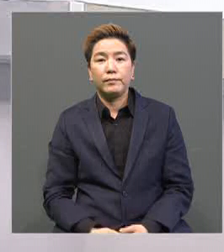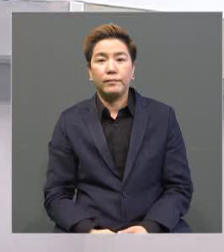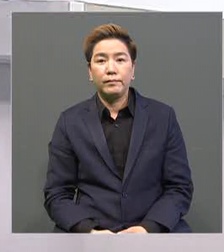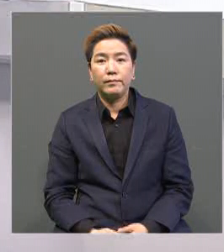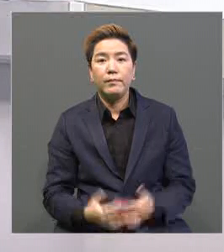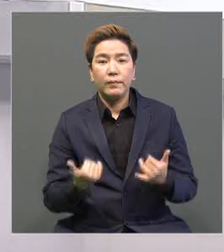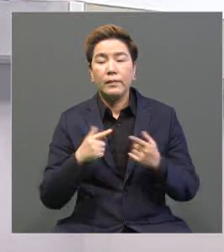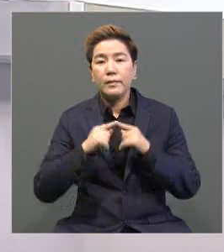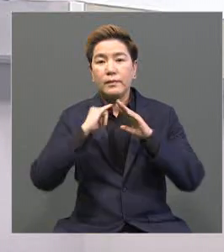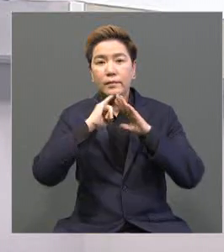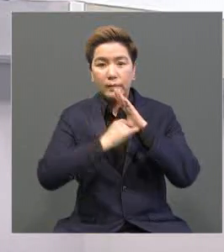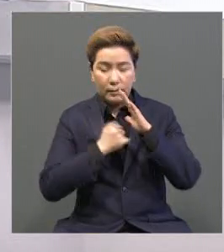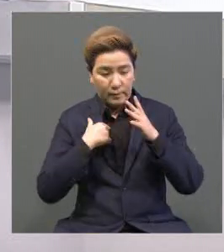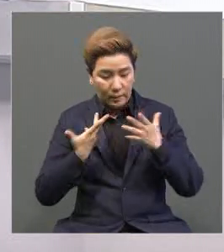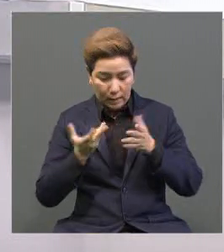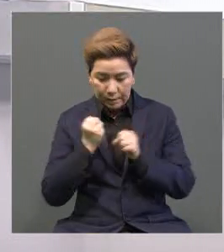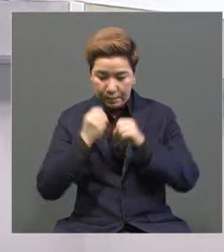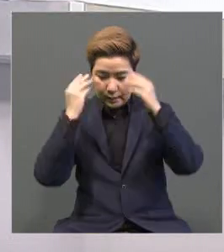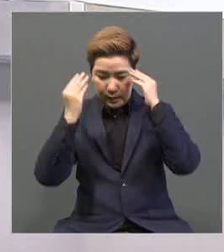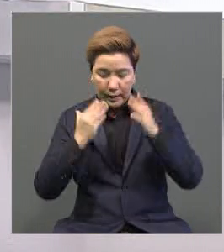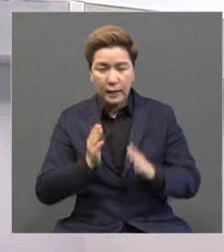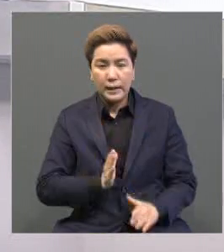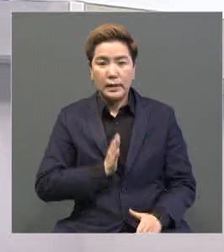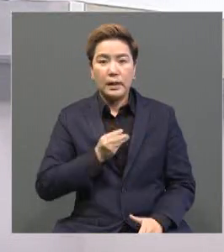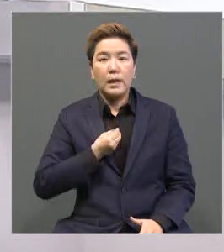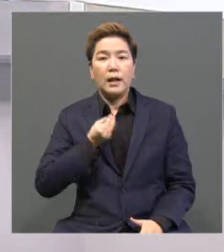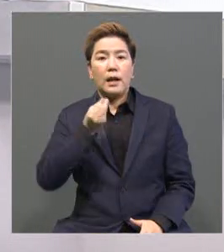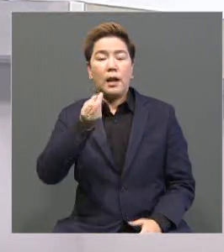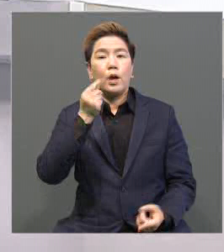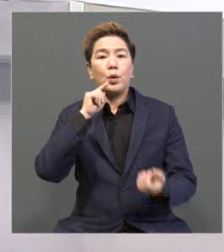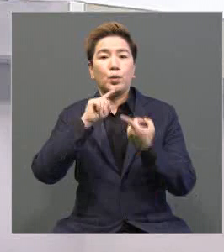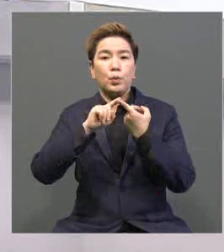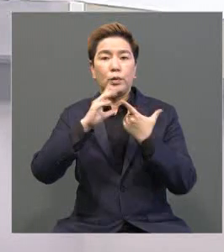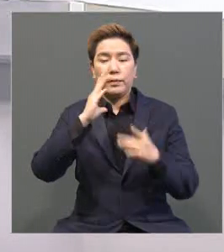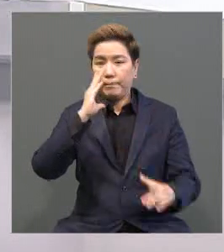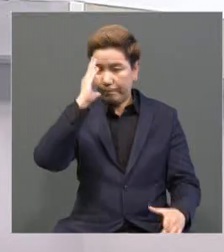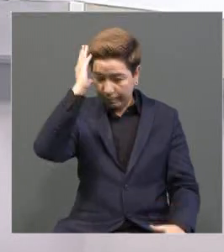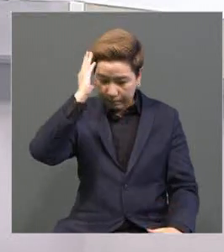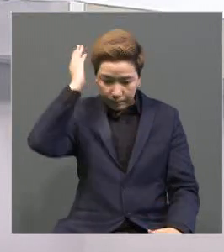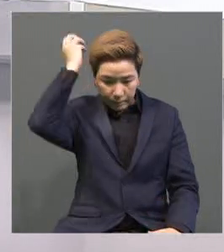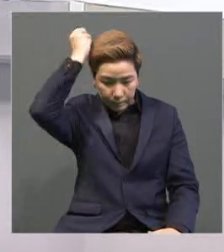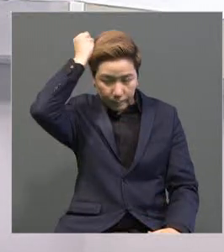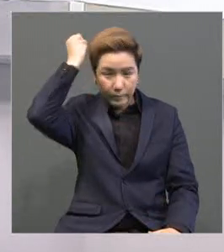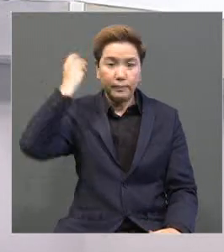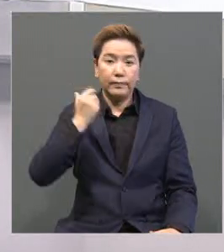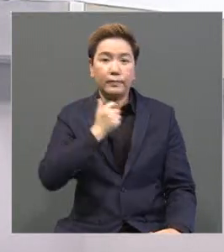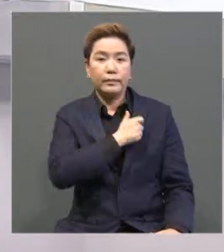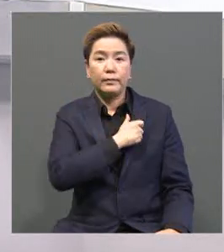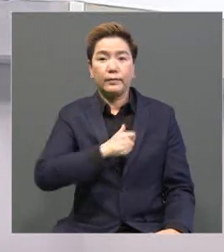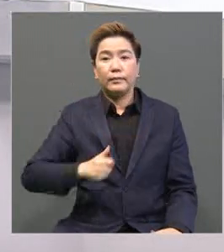ขณะที่ในต่างจังหวัดก็มีการร่วมจัดกิจกรรมเฉลิมพระเกียรติสมเด็จพระเจ้าลูกเธอเจ้าฟ้าพัชรกิติยาภา